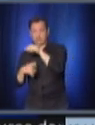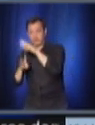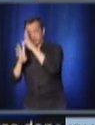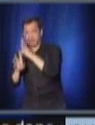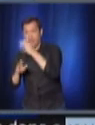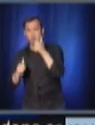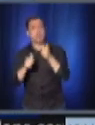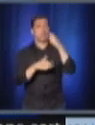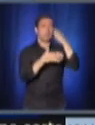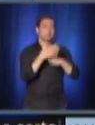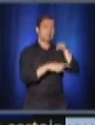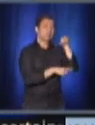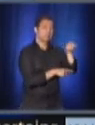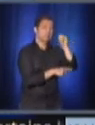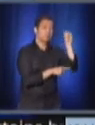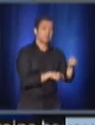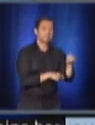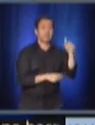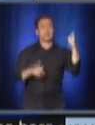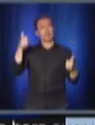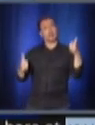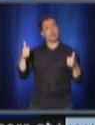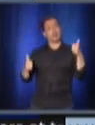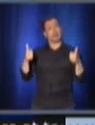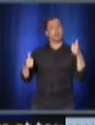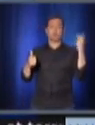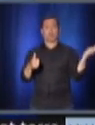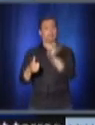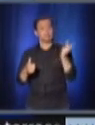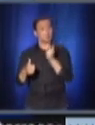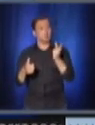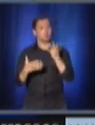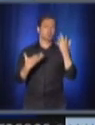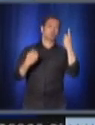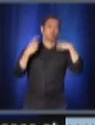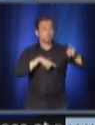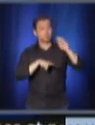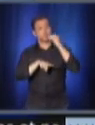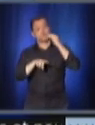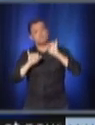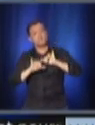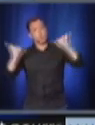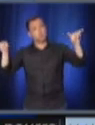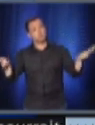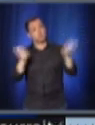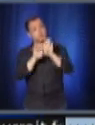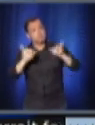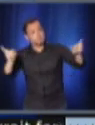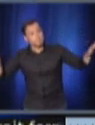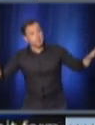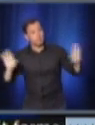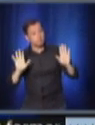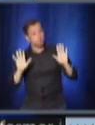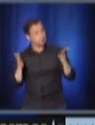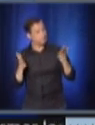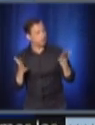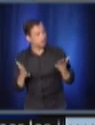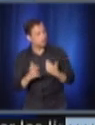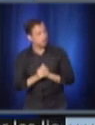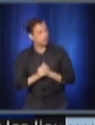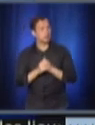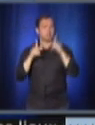le reconfinement général que vous évoquiez? Bien, c'est certain, j'apprécie votre question. On veut pas punir des gens qui ont respecté